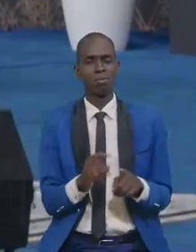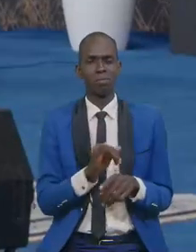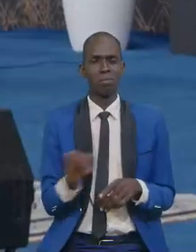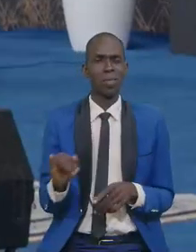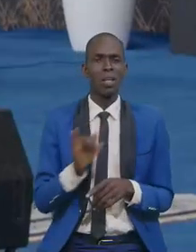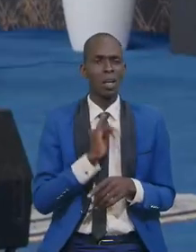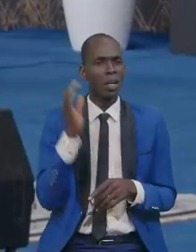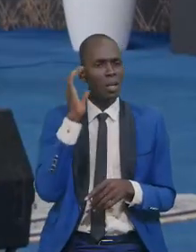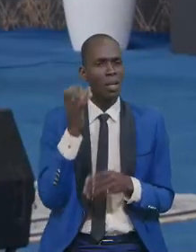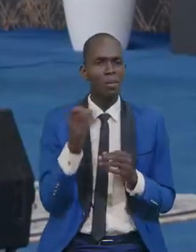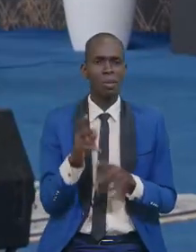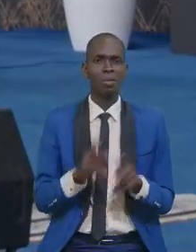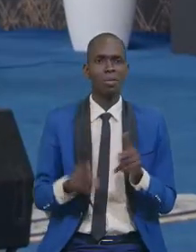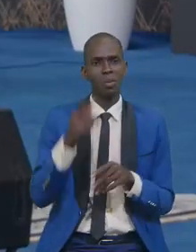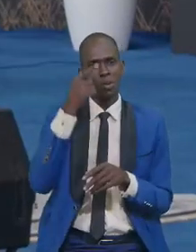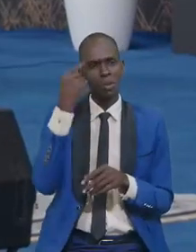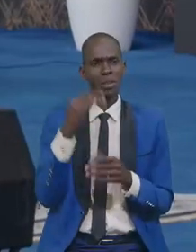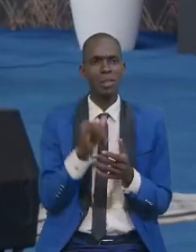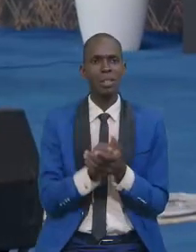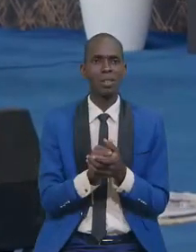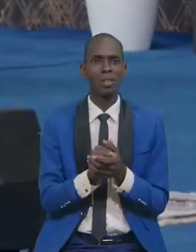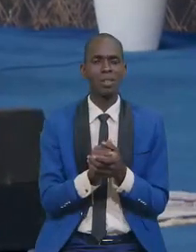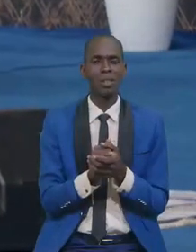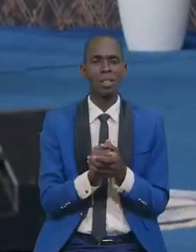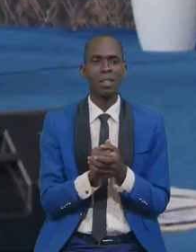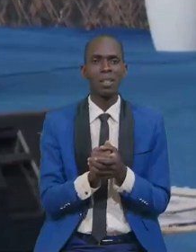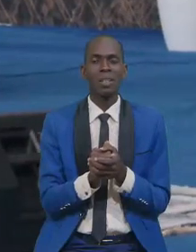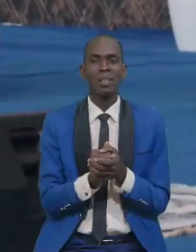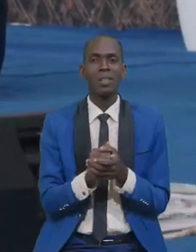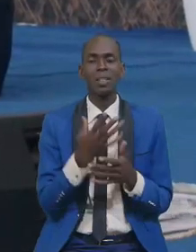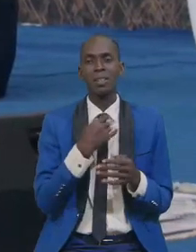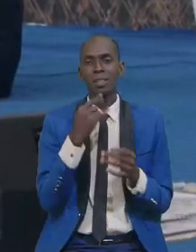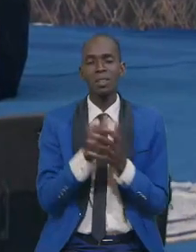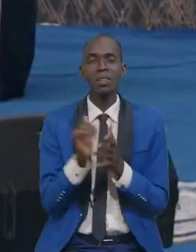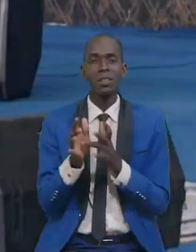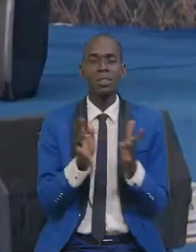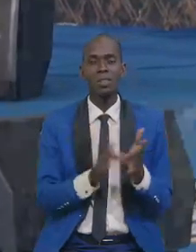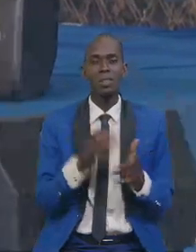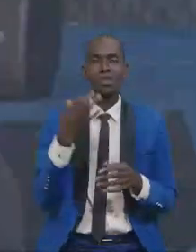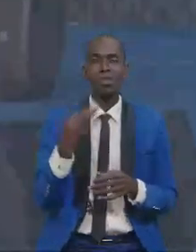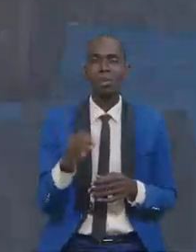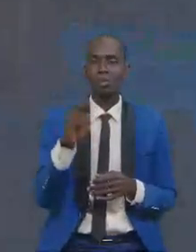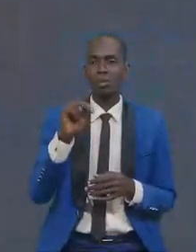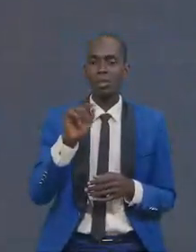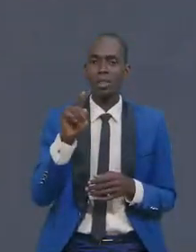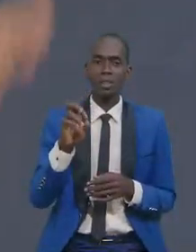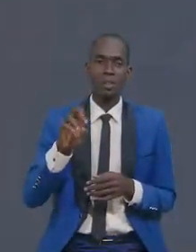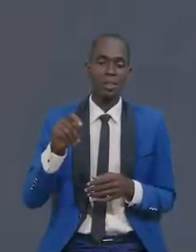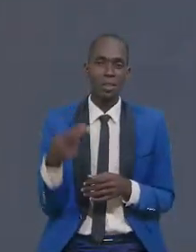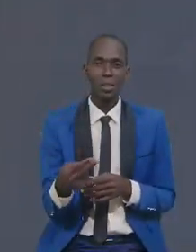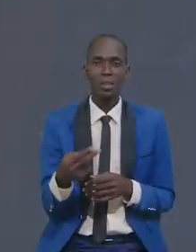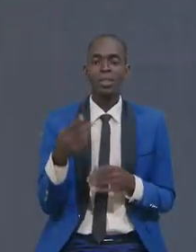là. Il a demandé, j'entends des gens bouger, il était aveugle. Et ils ont dit, c'est Jésus-Christ de Nazareth, c'est Jésus